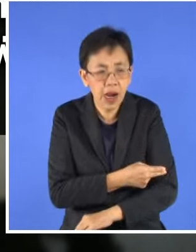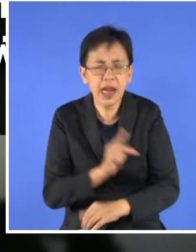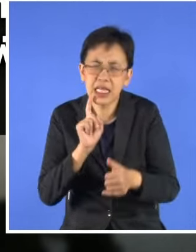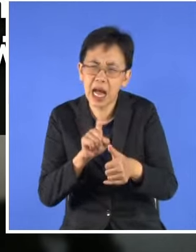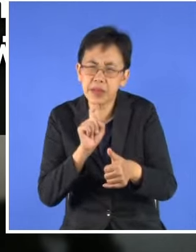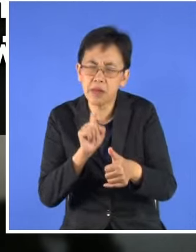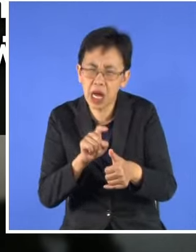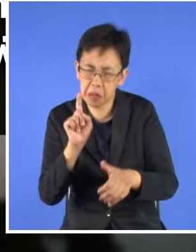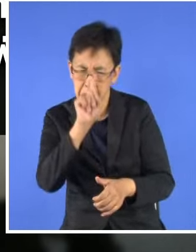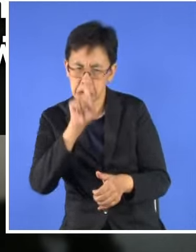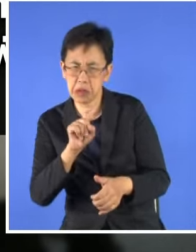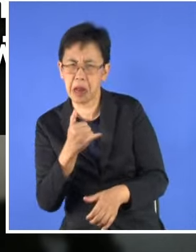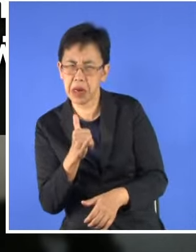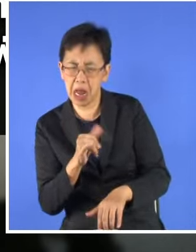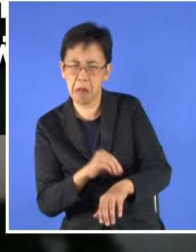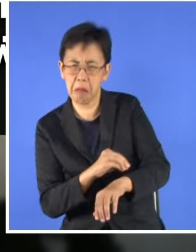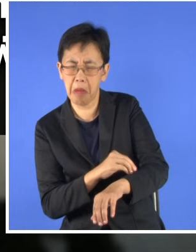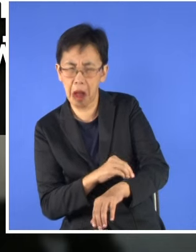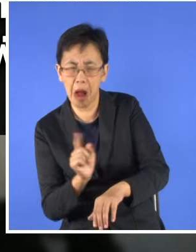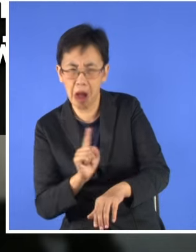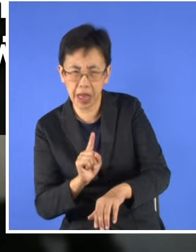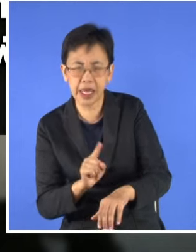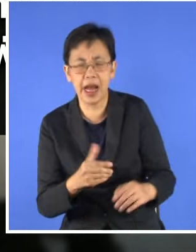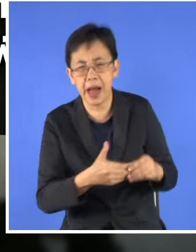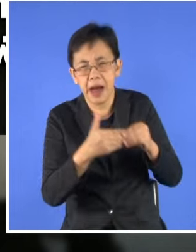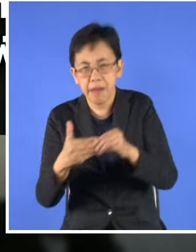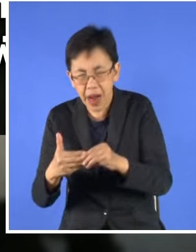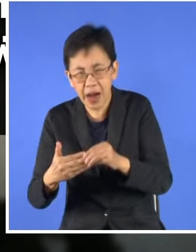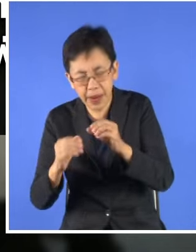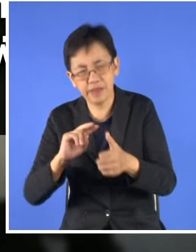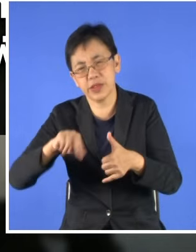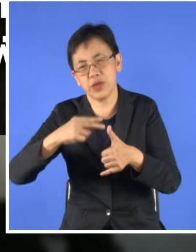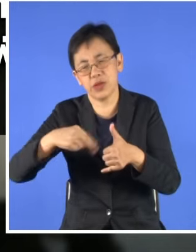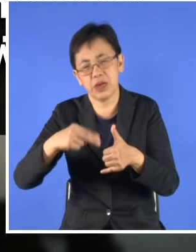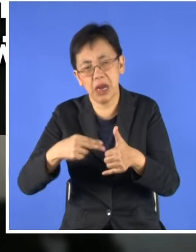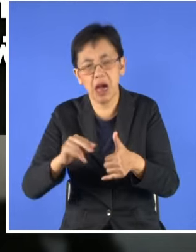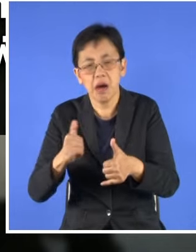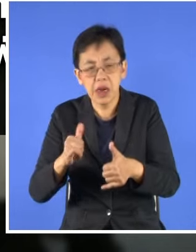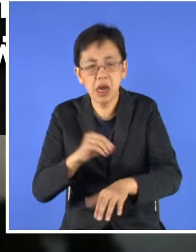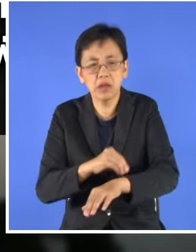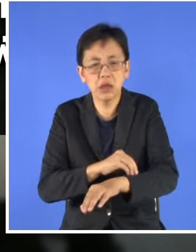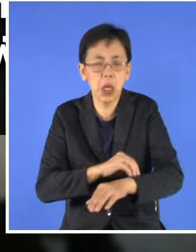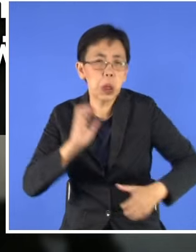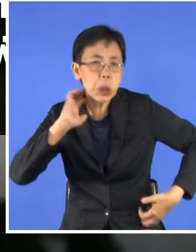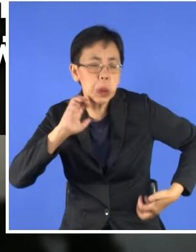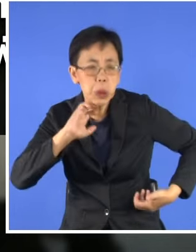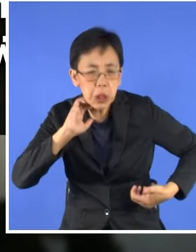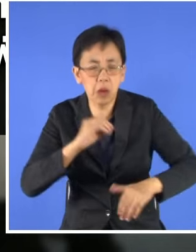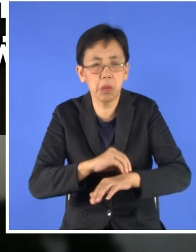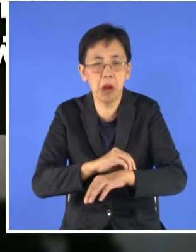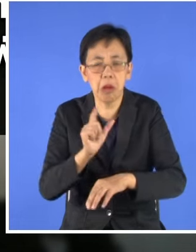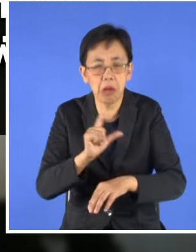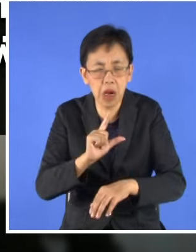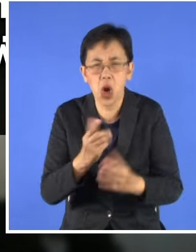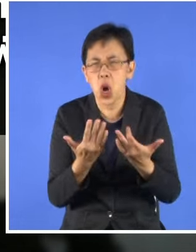ัิแล้วกสงสัยจึงพาไปตรวจหาเชือไรัสก่อโรคฟีดาษวานอนซึ่ขณะนี้อยู่ระหวางการตรวจยืนยัน